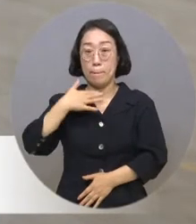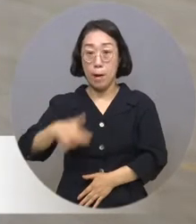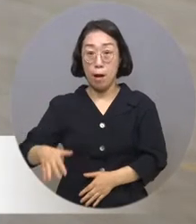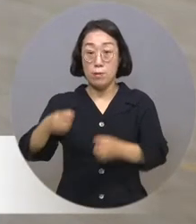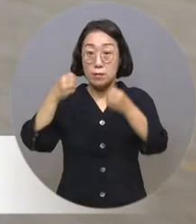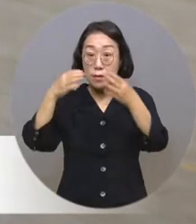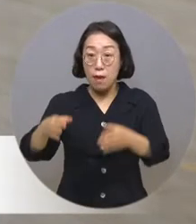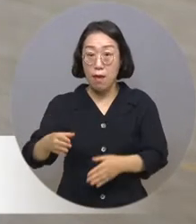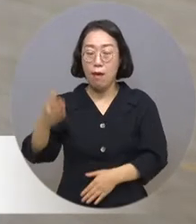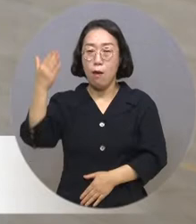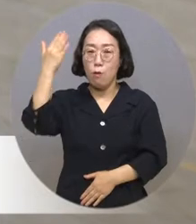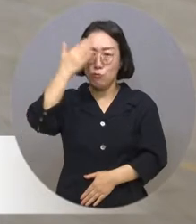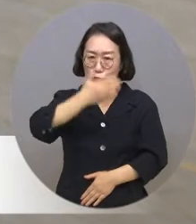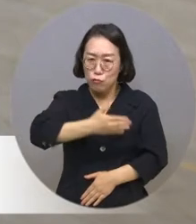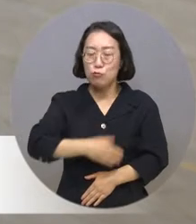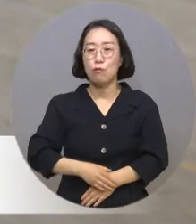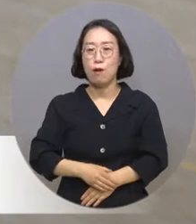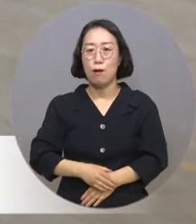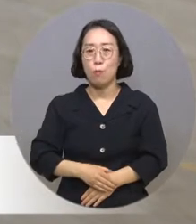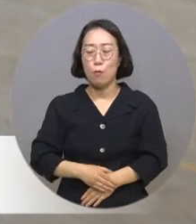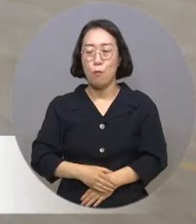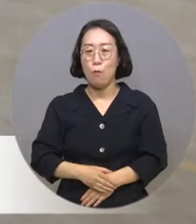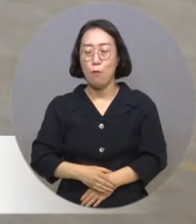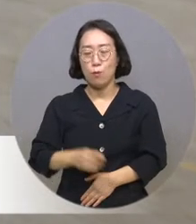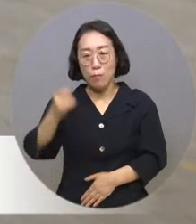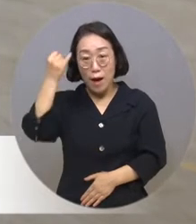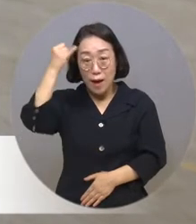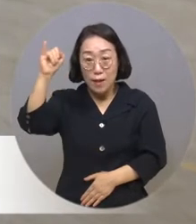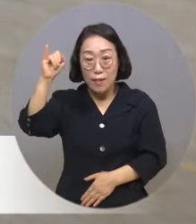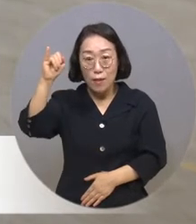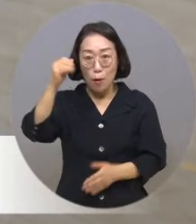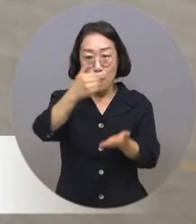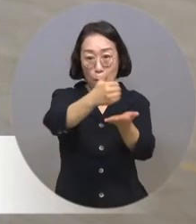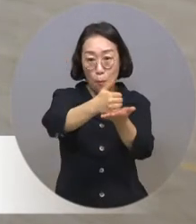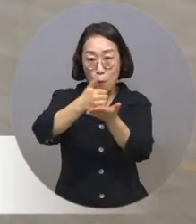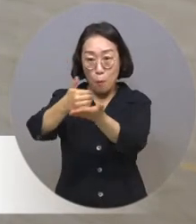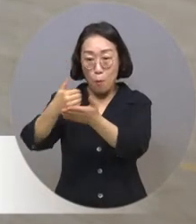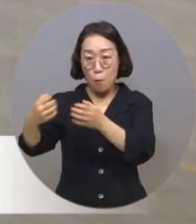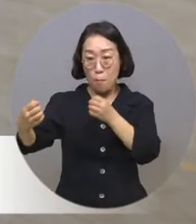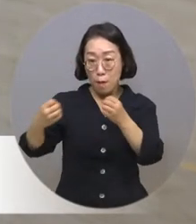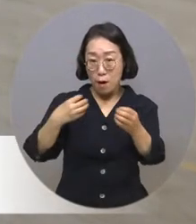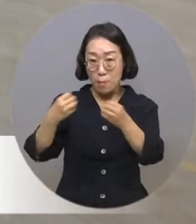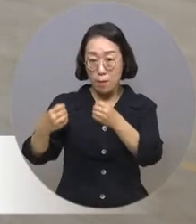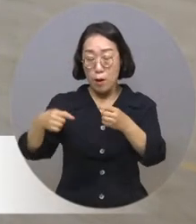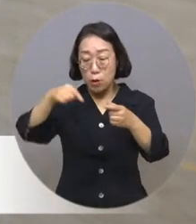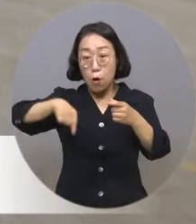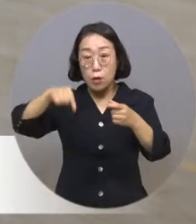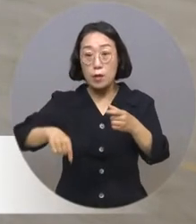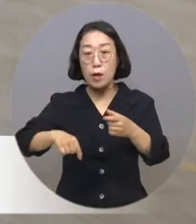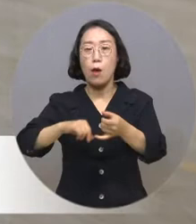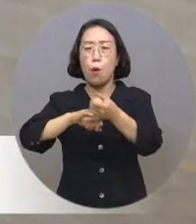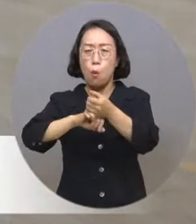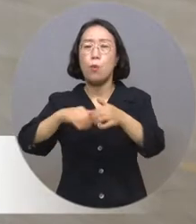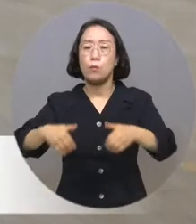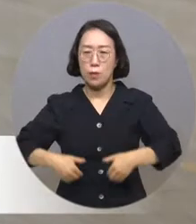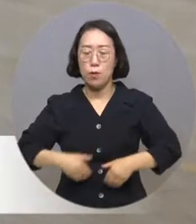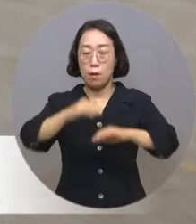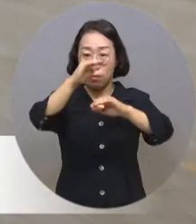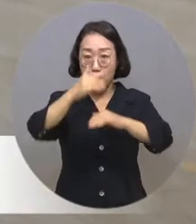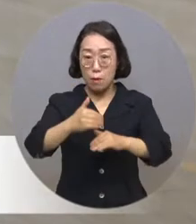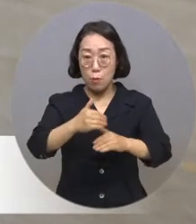우리 순수하고 가공되지 않은 그런 아이디어지만 정말 지역사회에 정말 필요한 세심한 부분을 잘